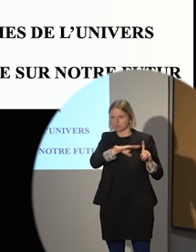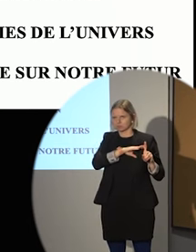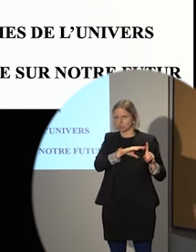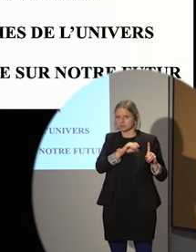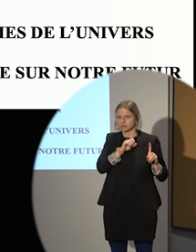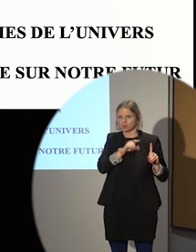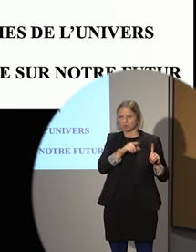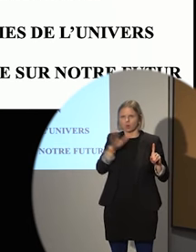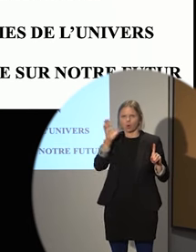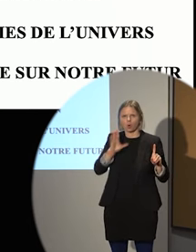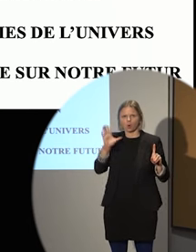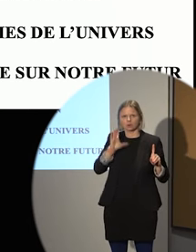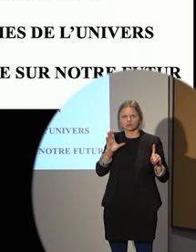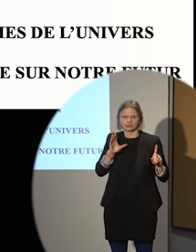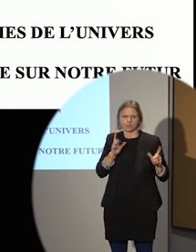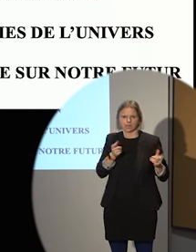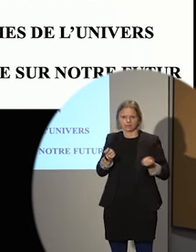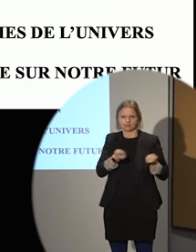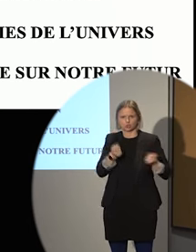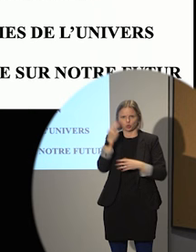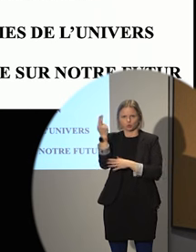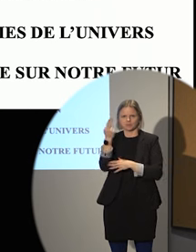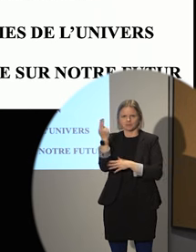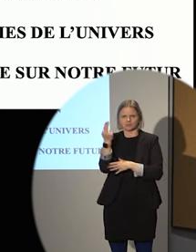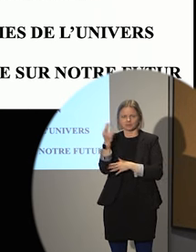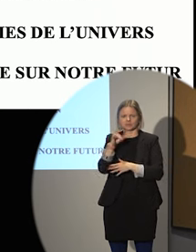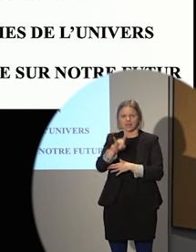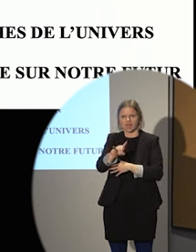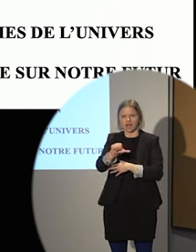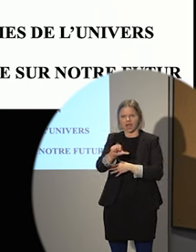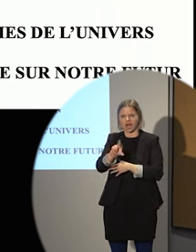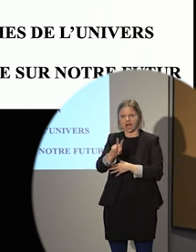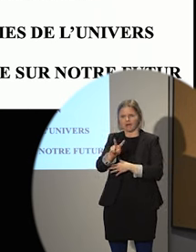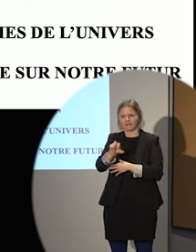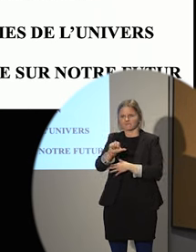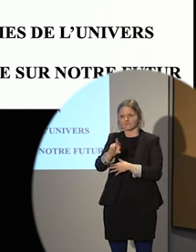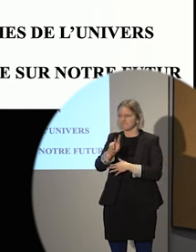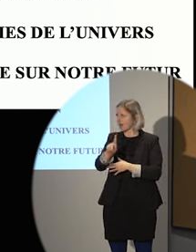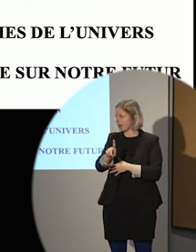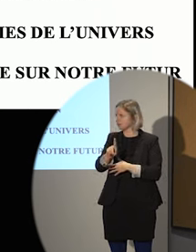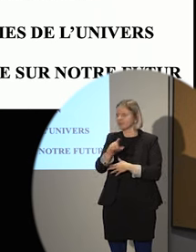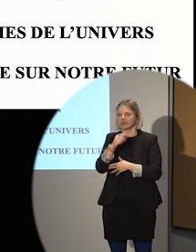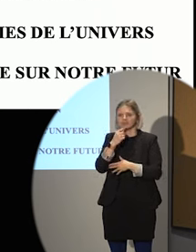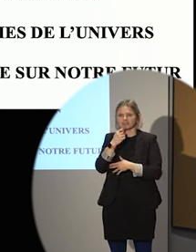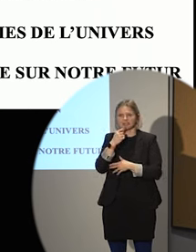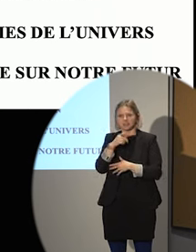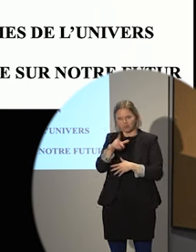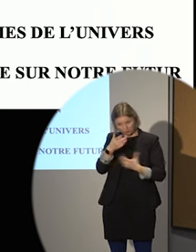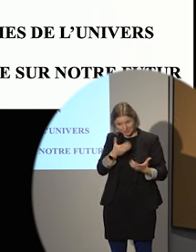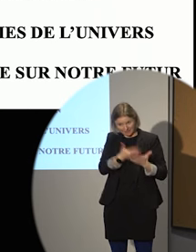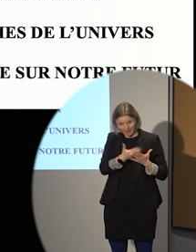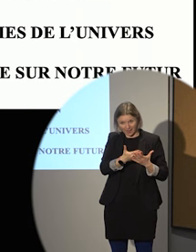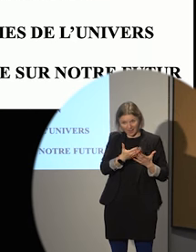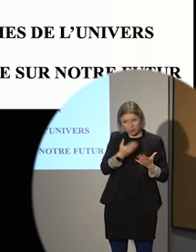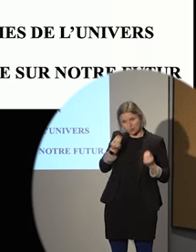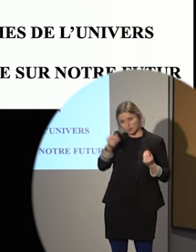qui est un ancien dirigeant d'Harvard. Et effectivement, il y a Elon Musk derrière. Voilà, c'était ça la question. La réponse est rapide.